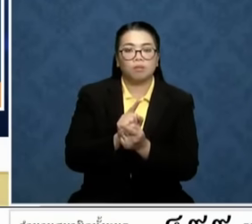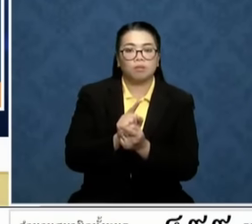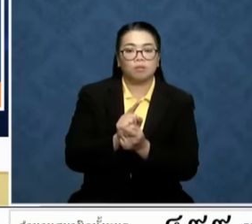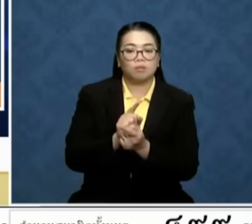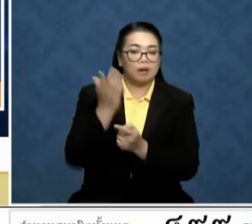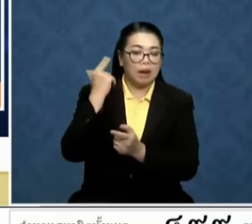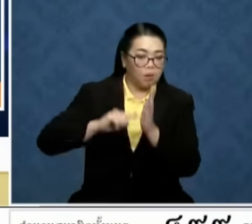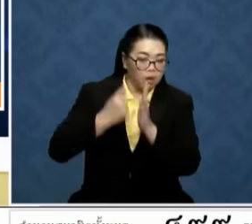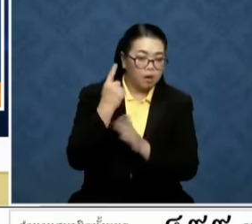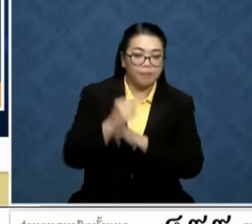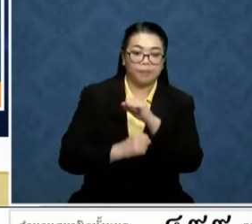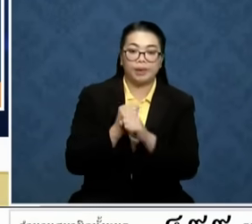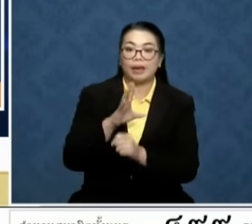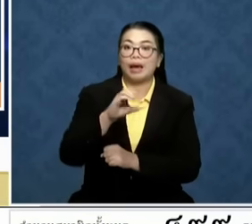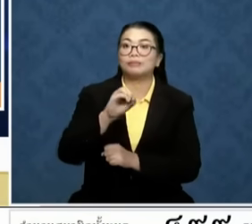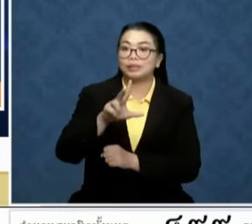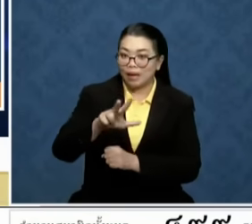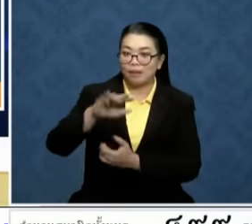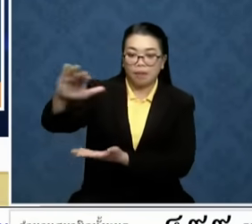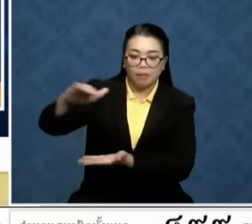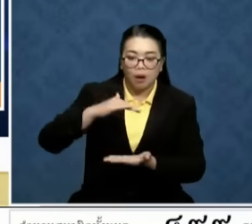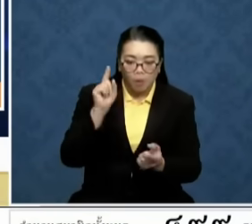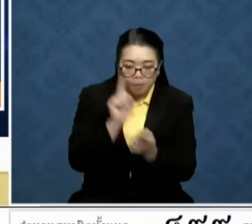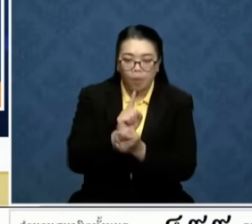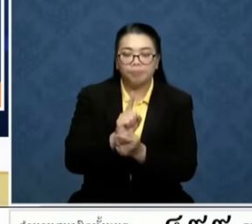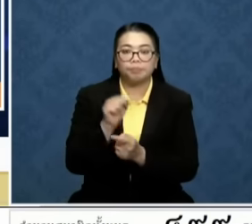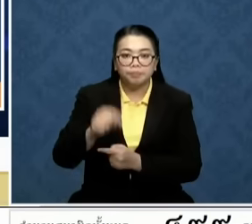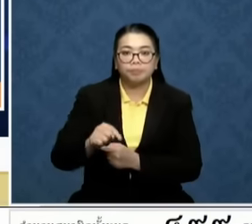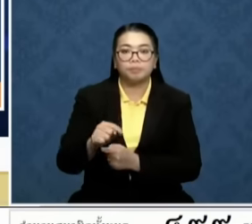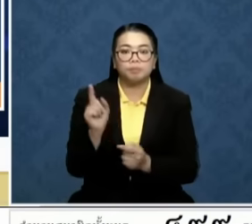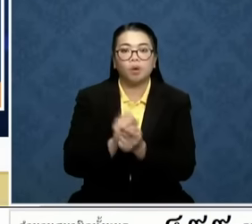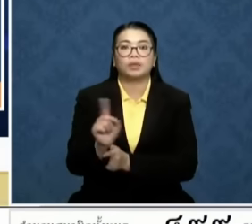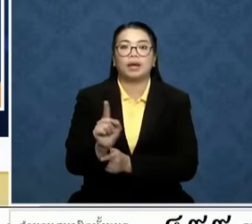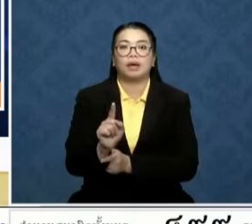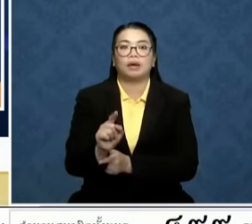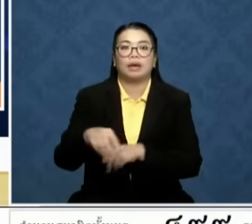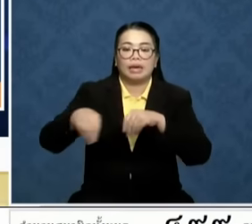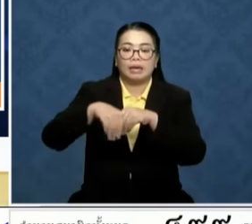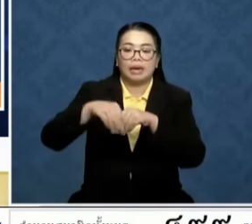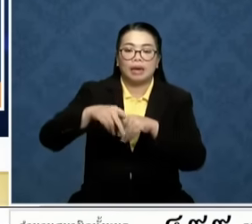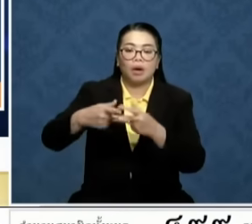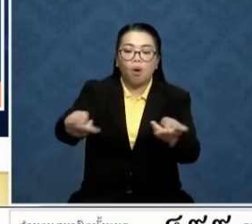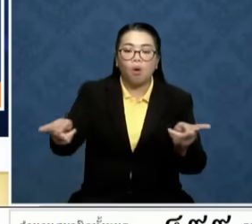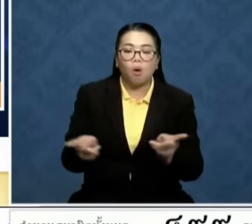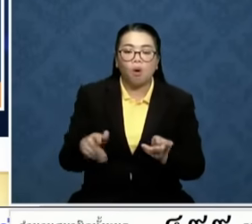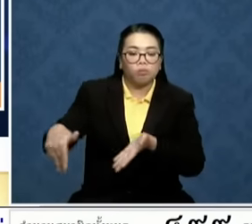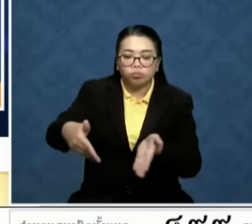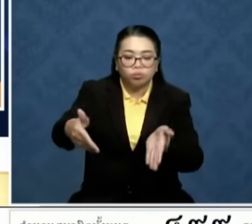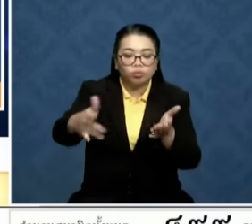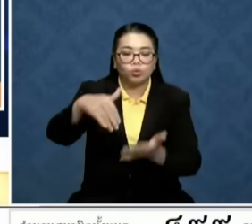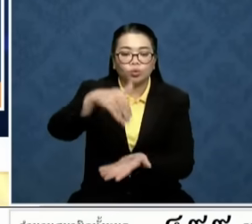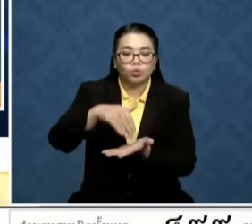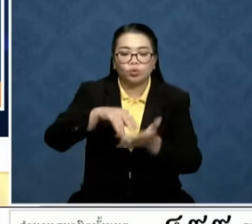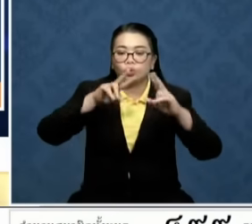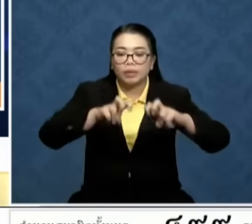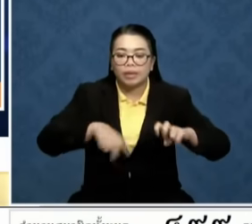53-54นะครับเจอเลยในปีเดียวกันนั้นแหละครับแล้วเจอที่ไหนครับเจอแถวๆคลองรอบๆศูนย์